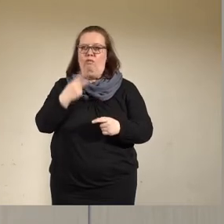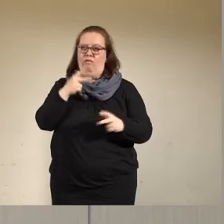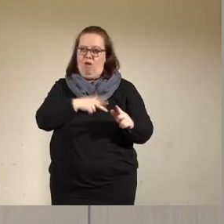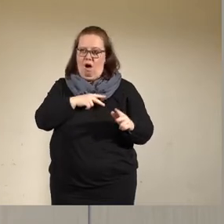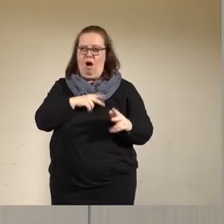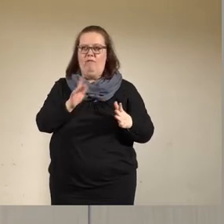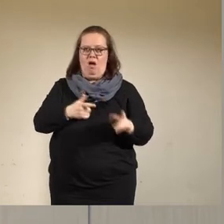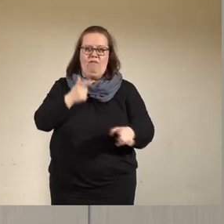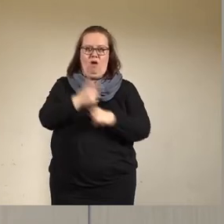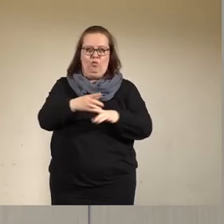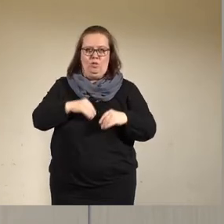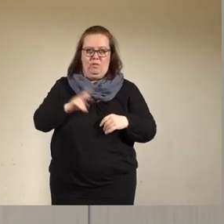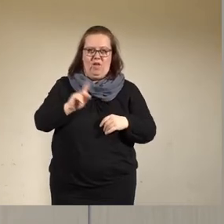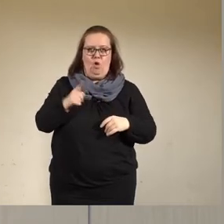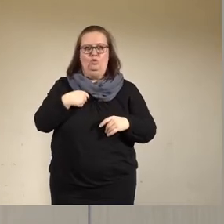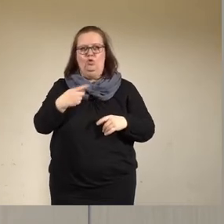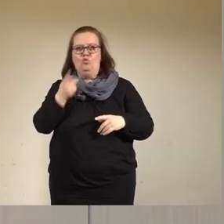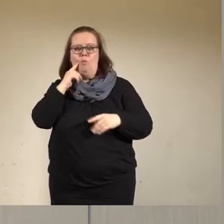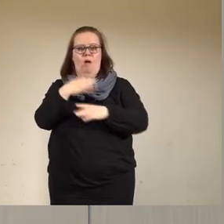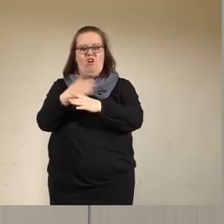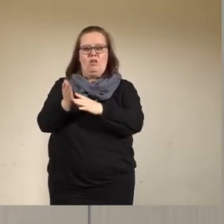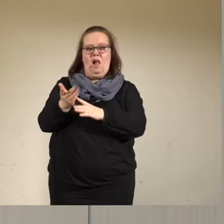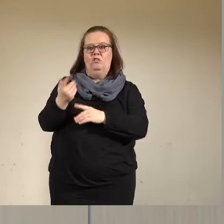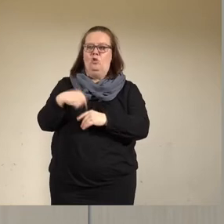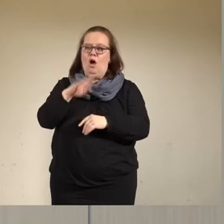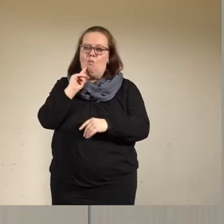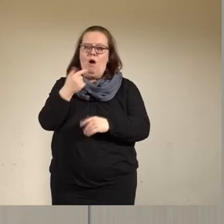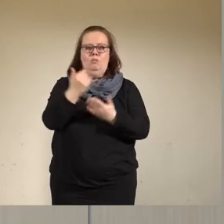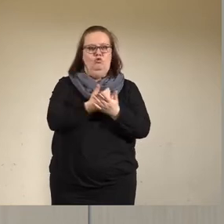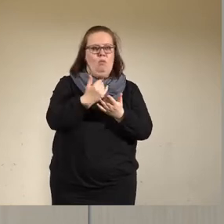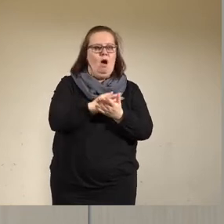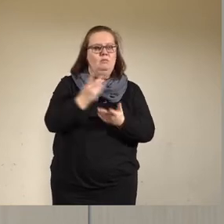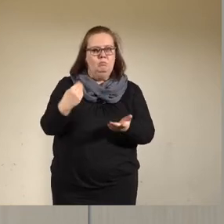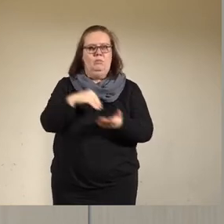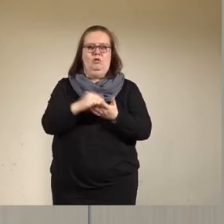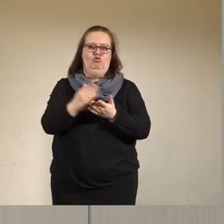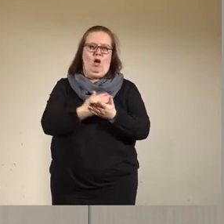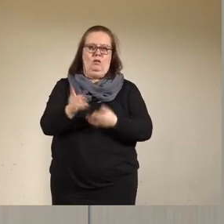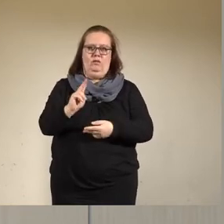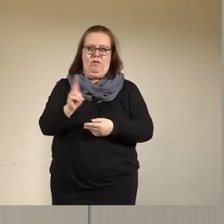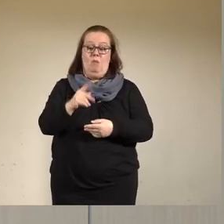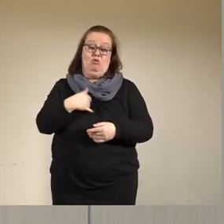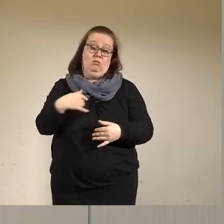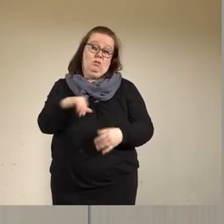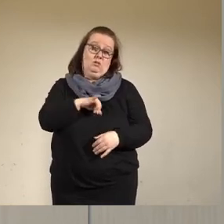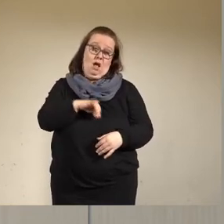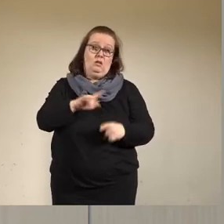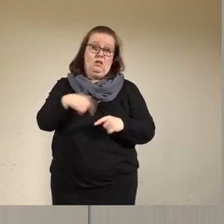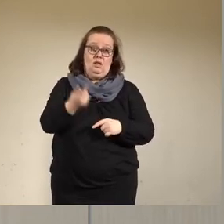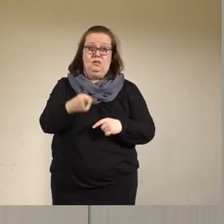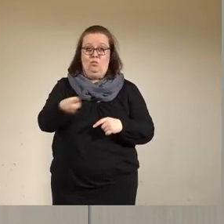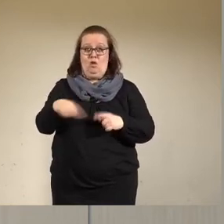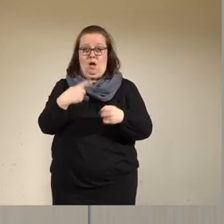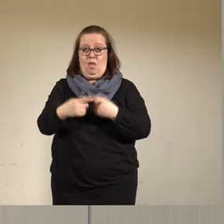Tat Verantwortung zeigt und nicht nur beim Verteilen von Mitteln, sondern auch beim Sparen mitzieht. Ich bin sehr gespannt auf die nächsten